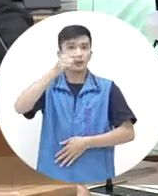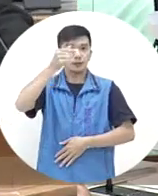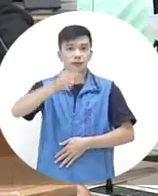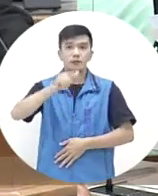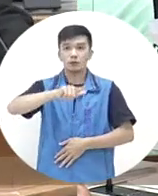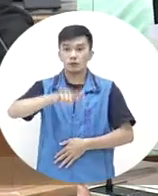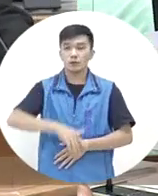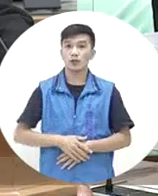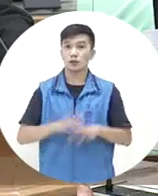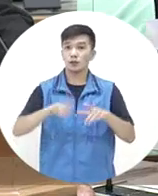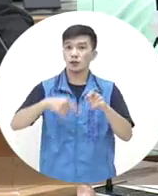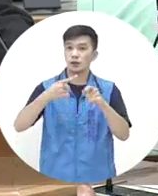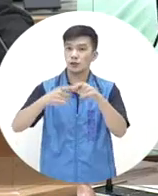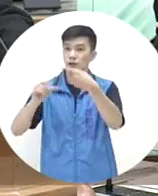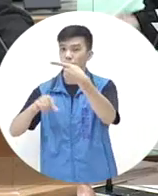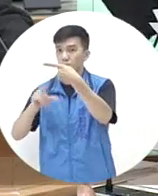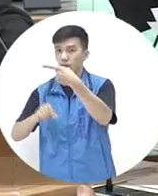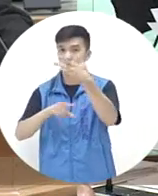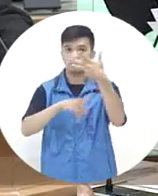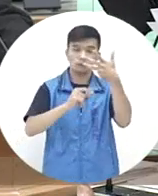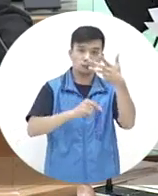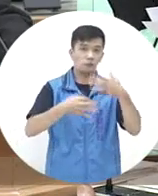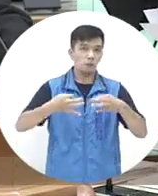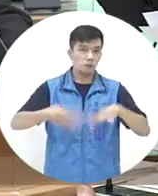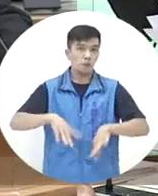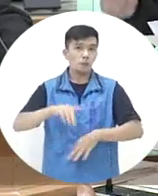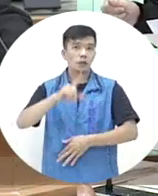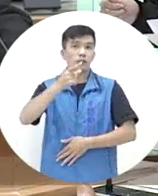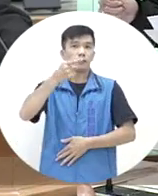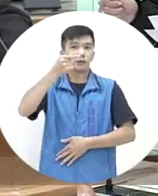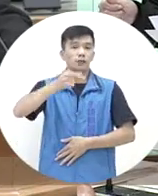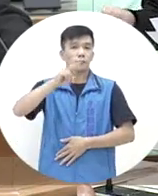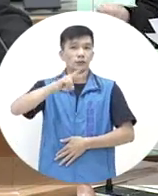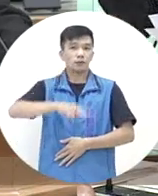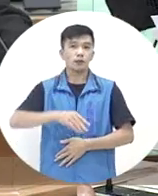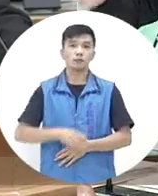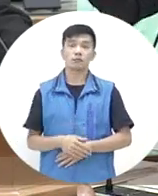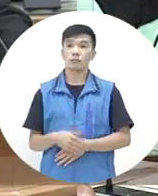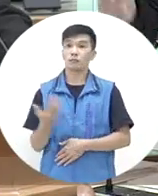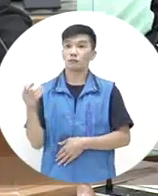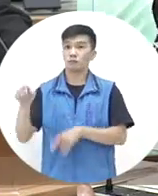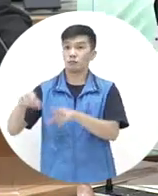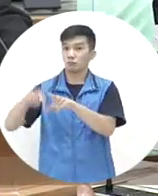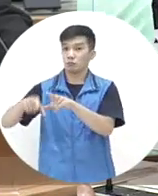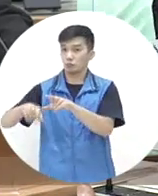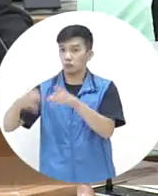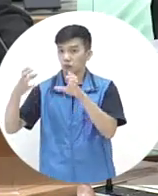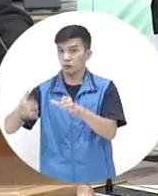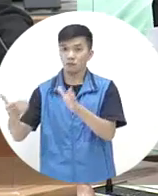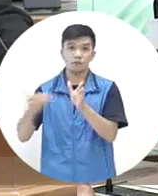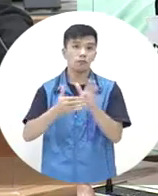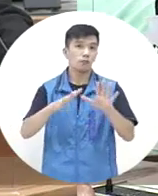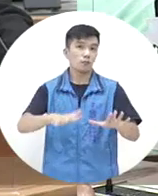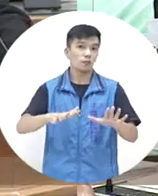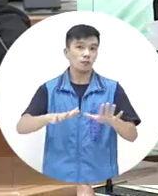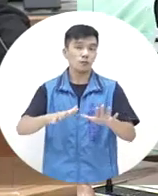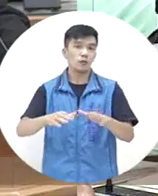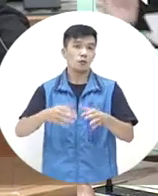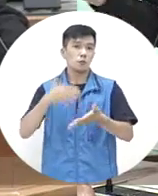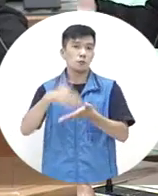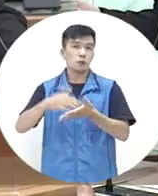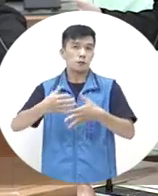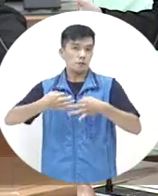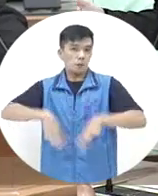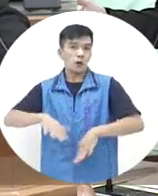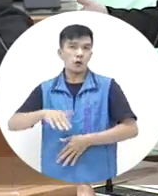亿，所以新北捷运公司呢从107年成立到现在哦，就等于在你任内啦亏了 5.5 亿。那你知